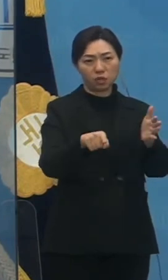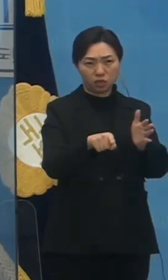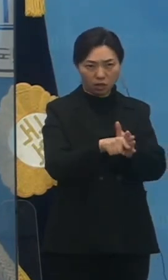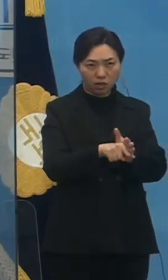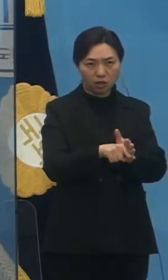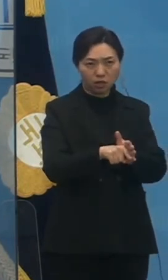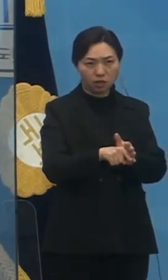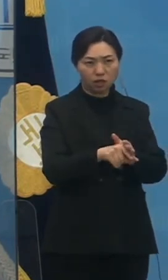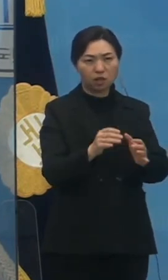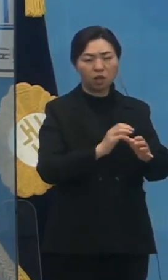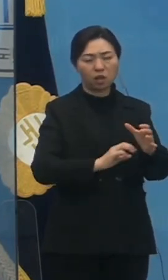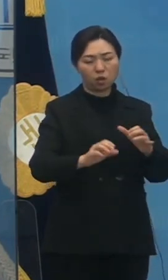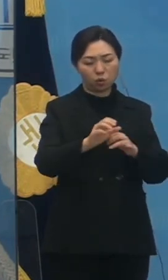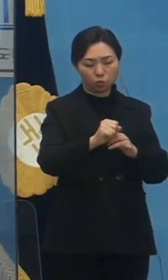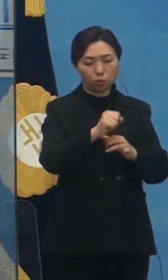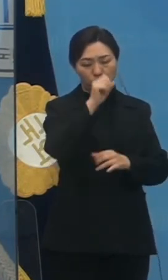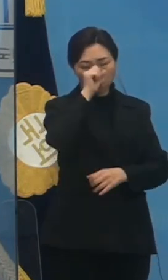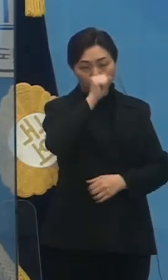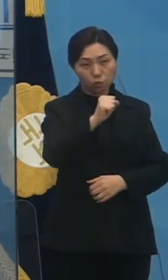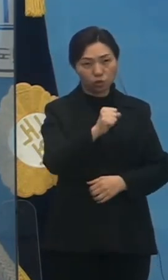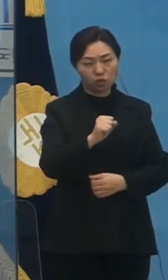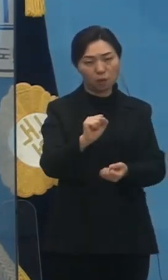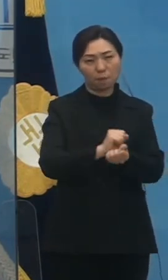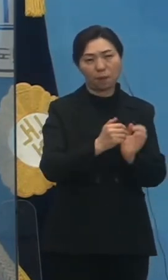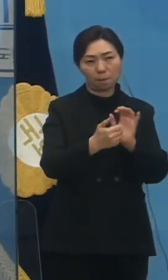조치를 강구하고 준비할 때입니다.